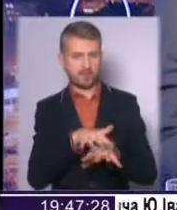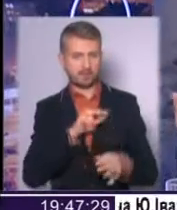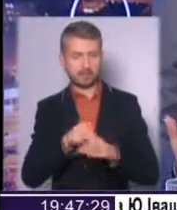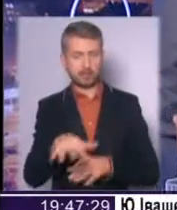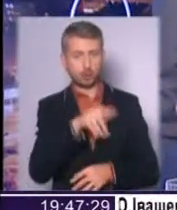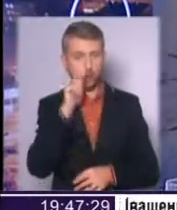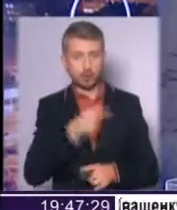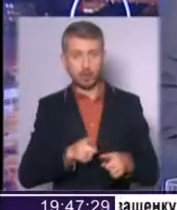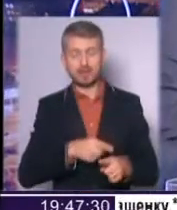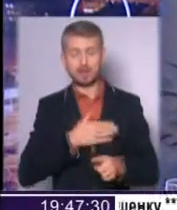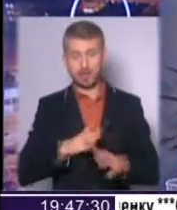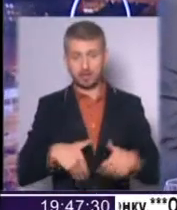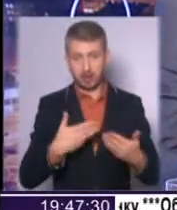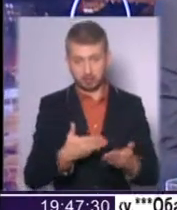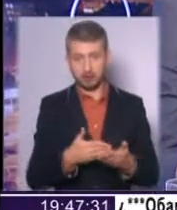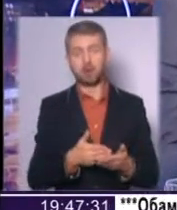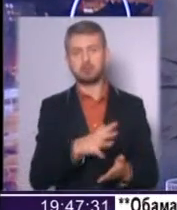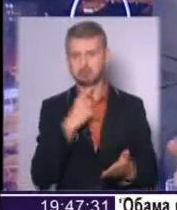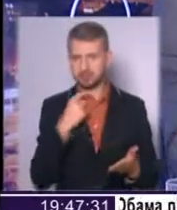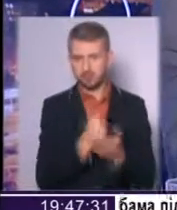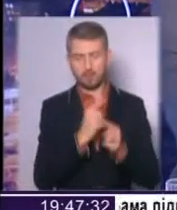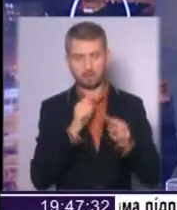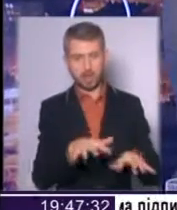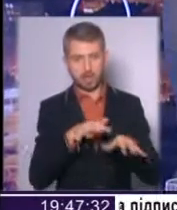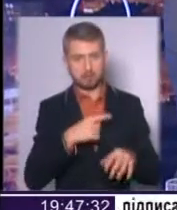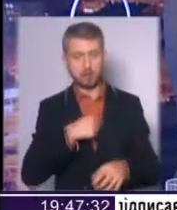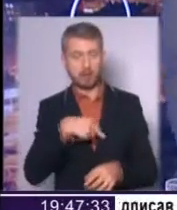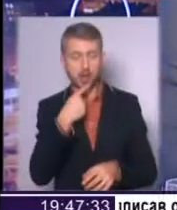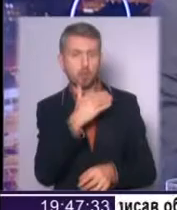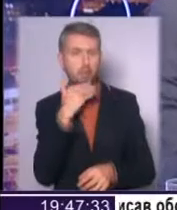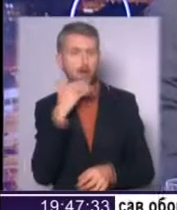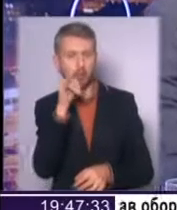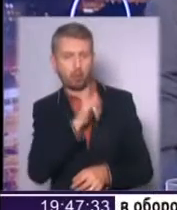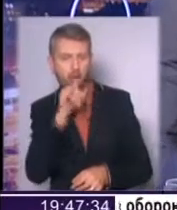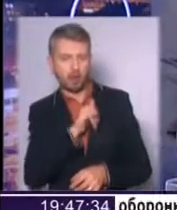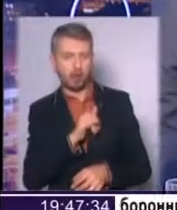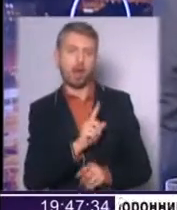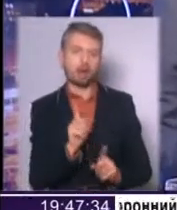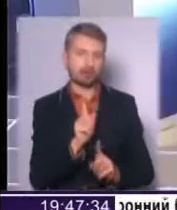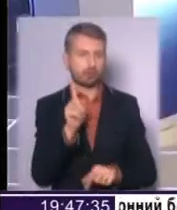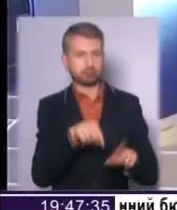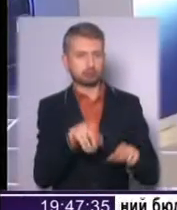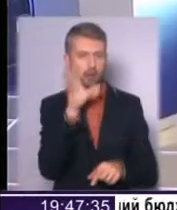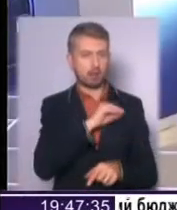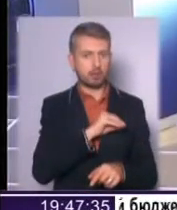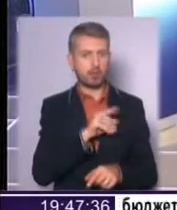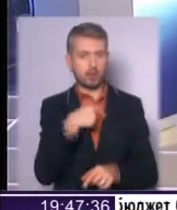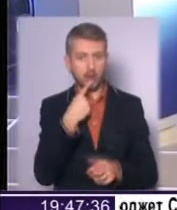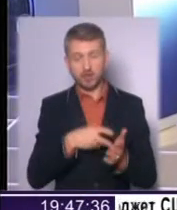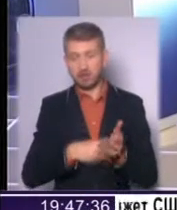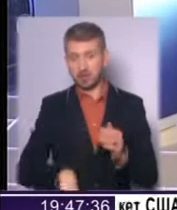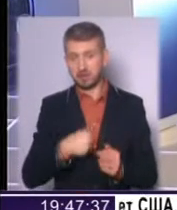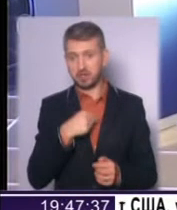Української повстанської армії, чи щодо там прозорості тендерних закупівель, чи там піднімаємо питання там захисту селян щодо там ціни на молоко,